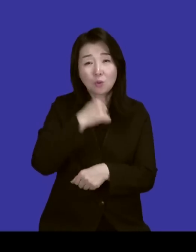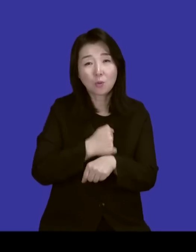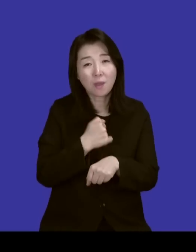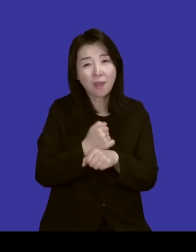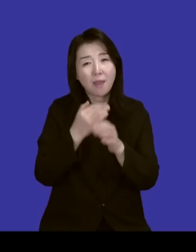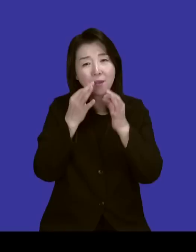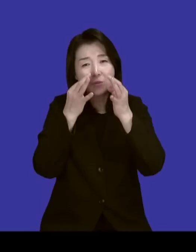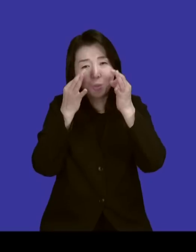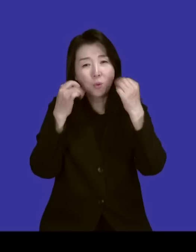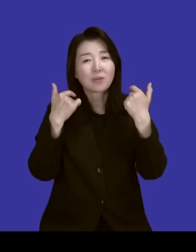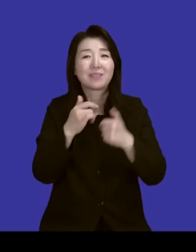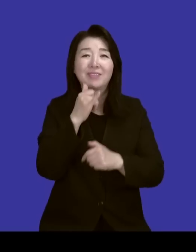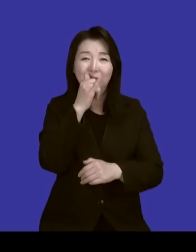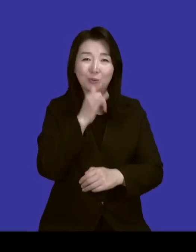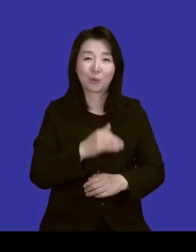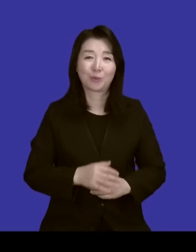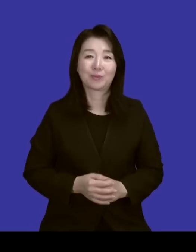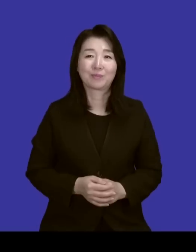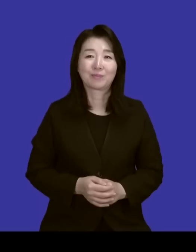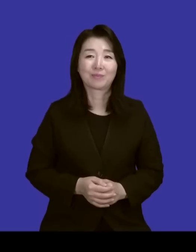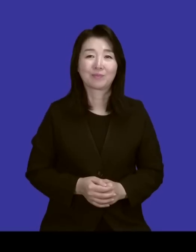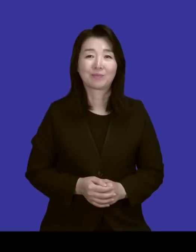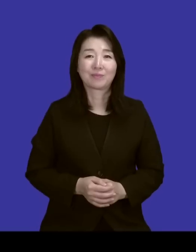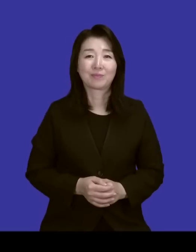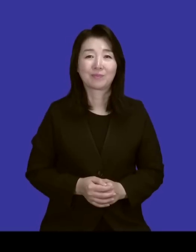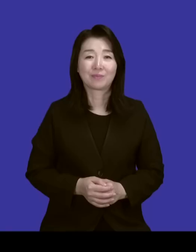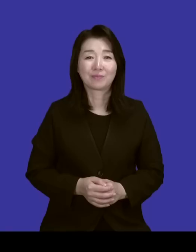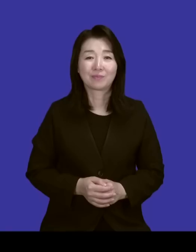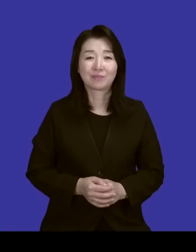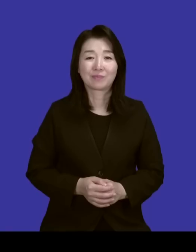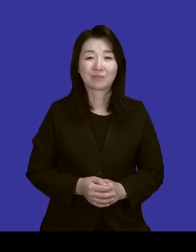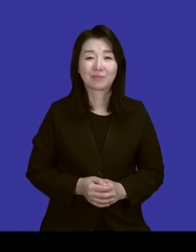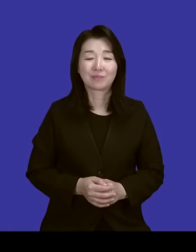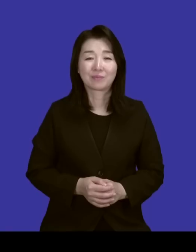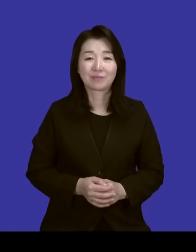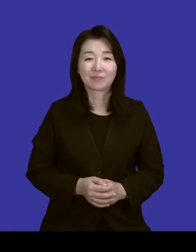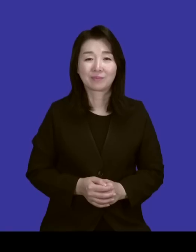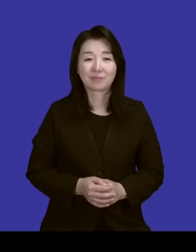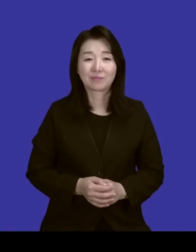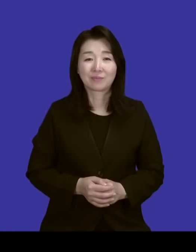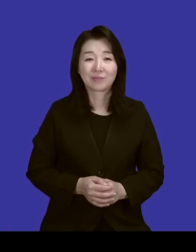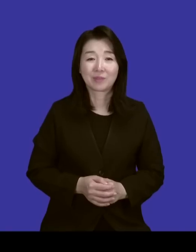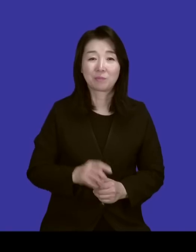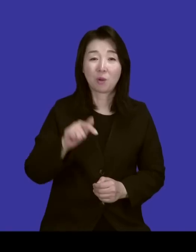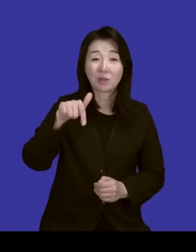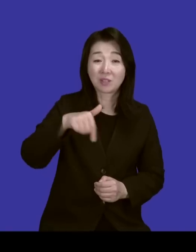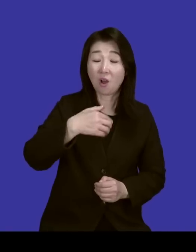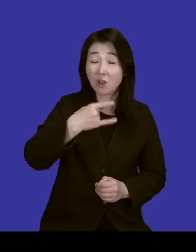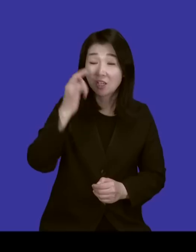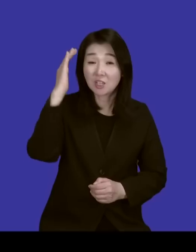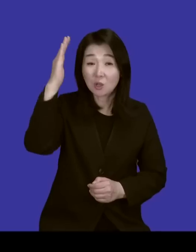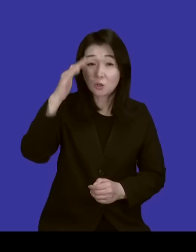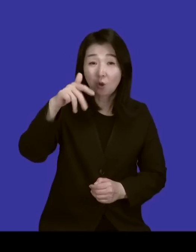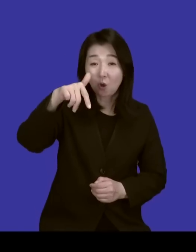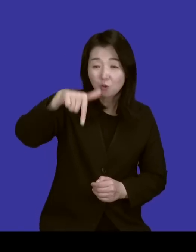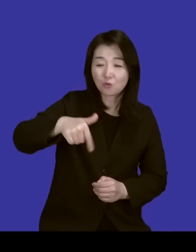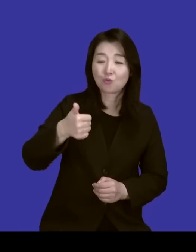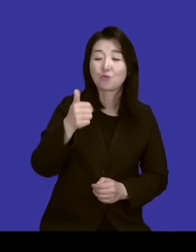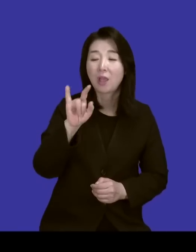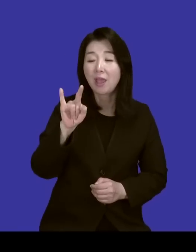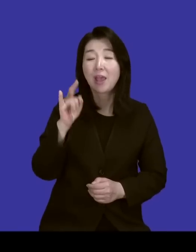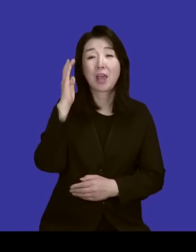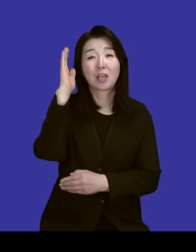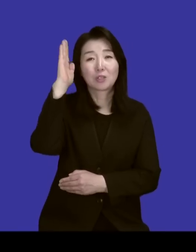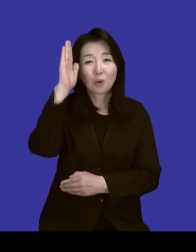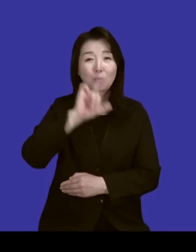설교하려는 노력은 언제나 있어 왔습니다. 어느 네네. 시대나. 예. 그래서 그걸 석의 설교, 뭐 주해 설교 이런 말로 이렇게